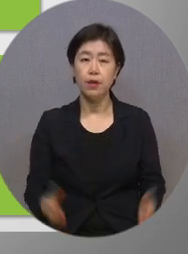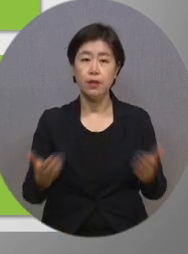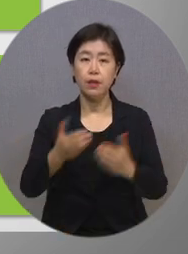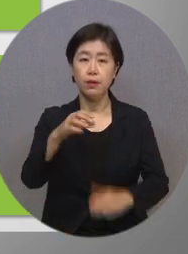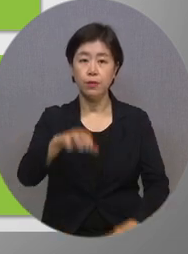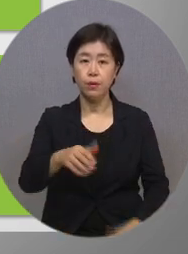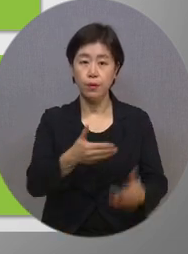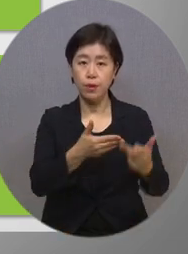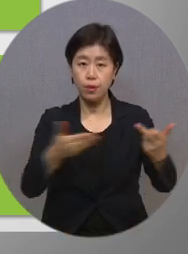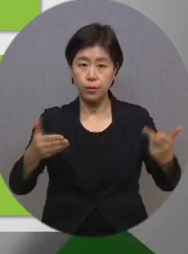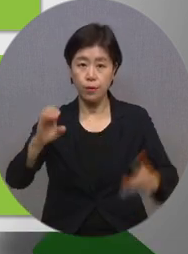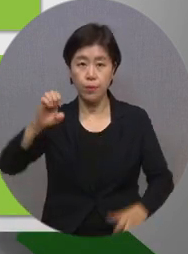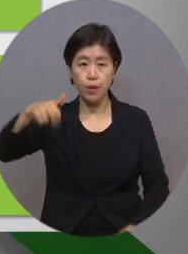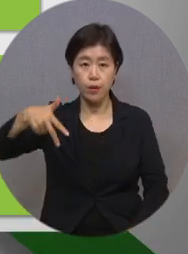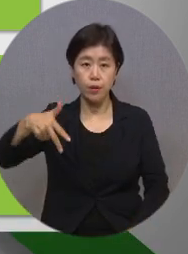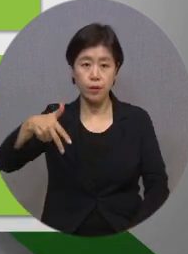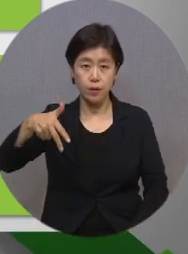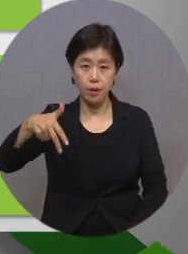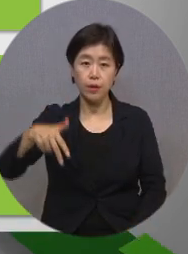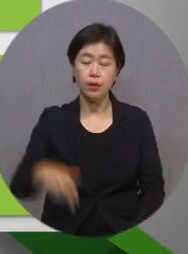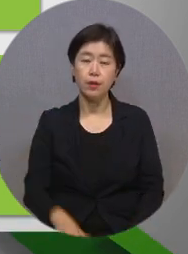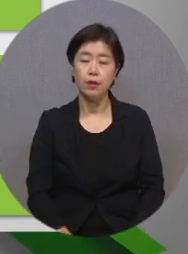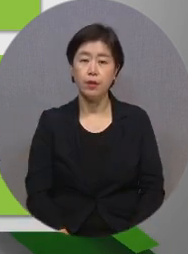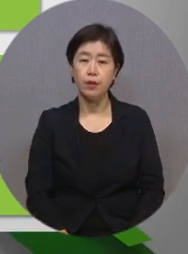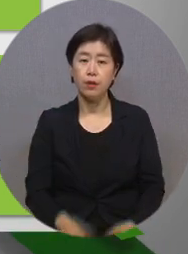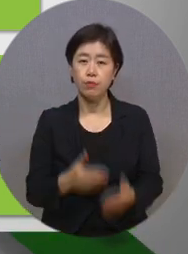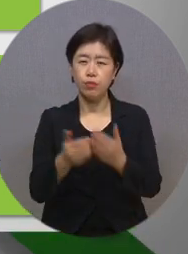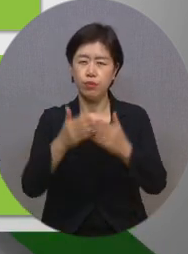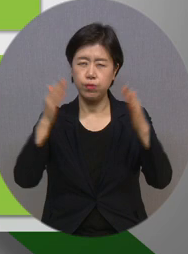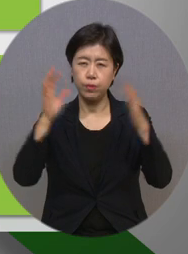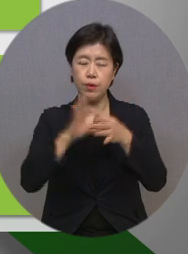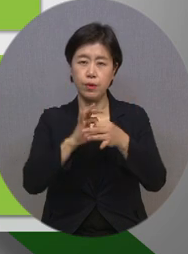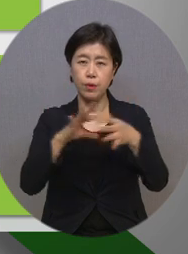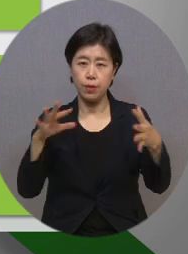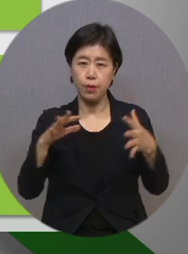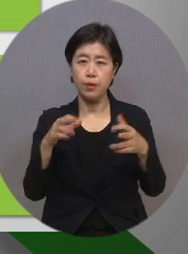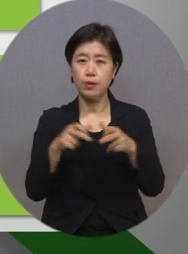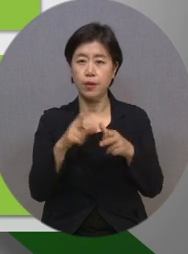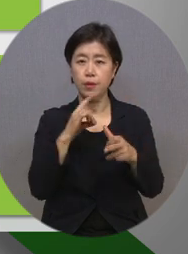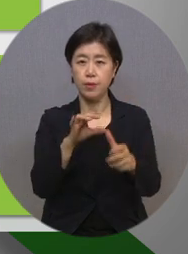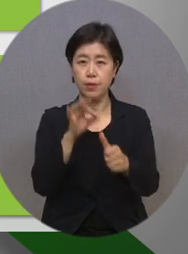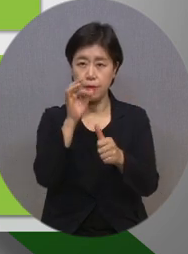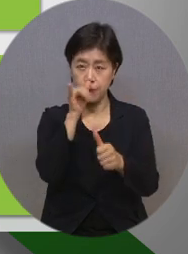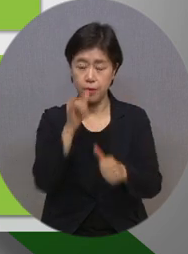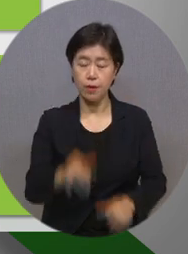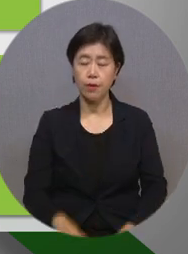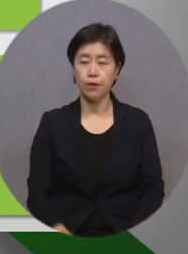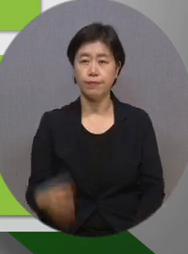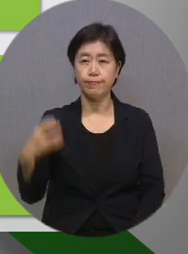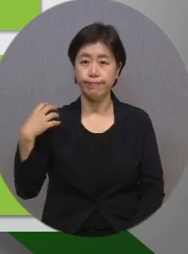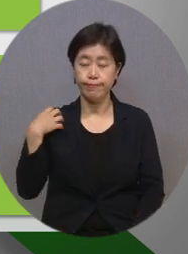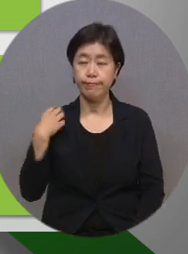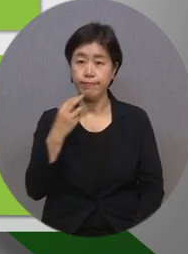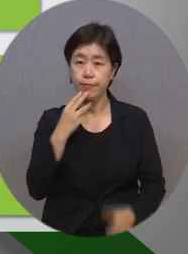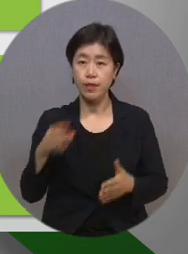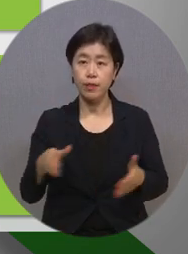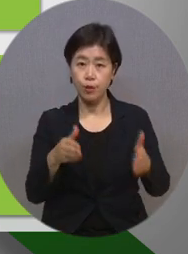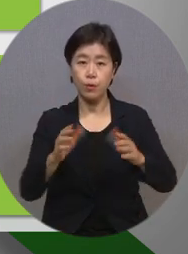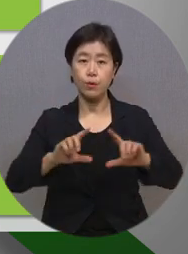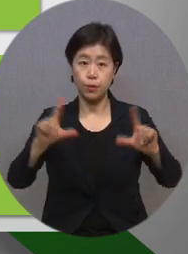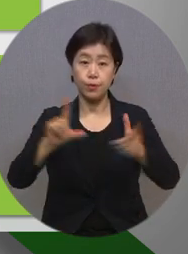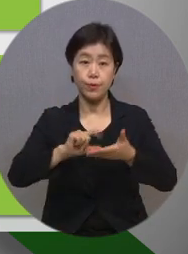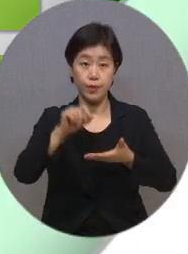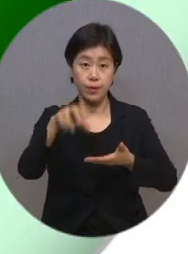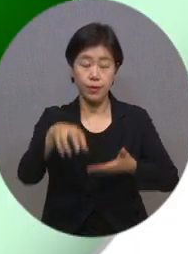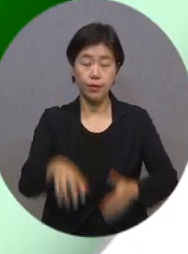강원도 평창군입니다. 경력과 학력은 무관하며 장애인만 채용합니다. 담당 지사는 경기